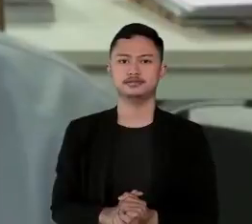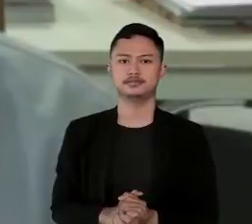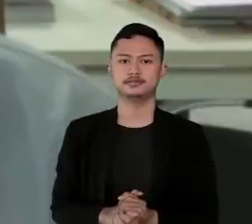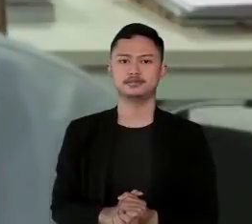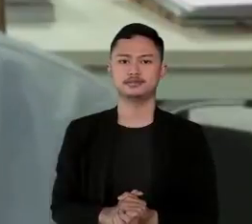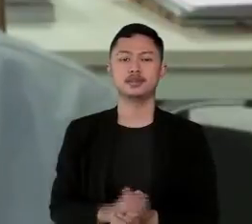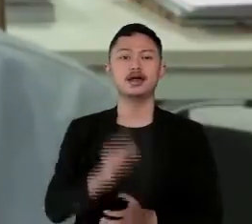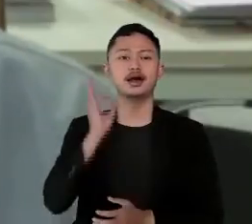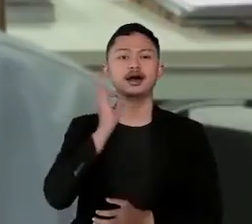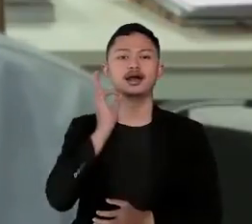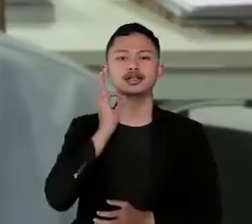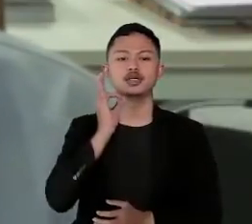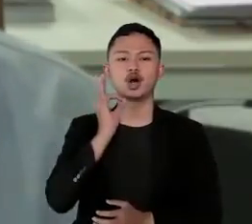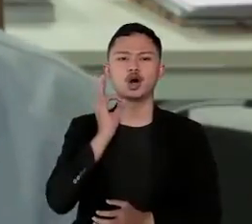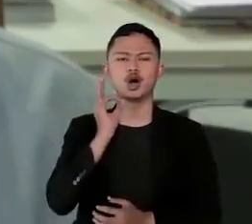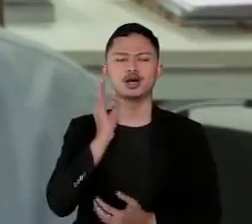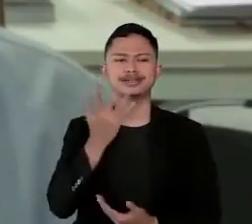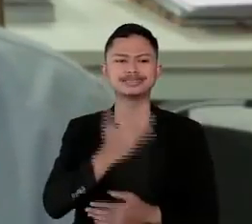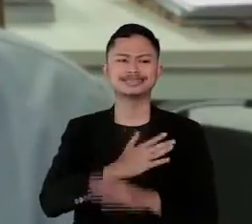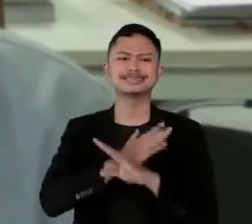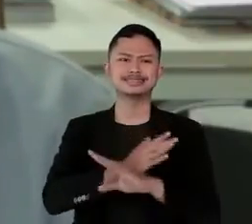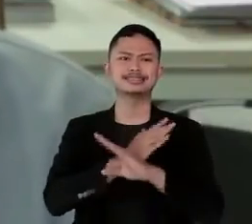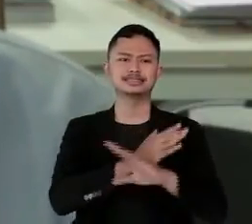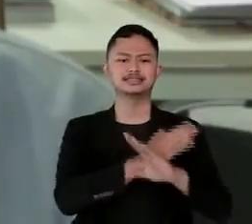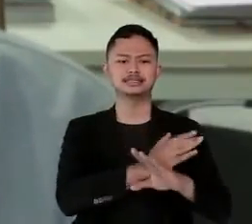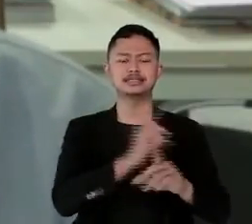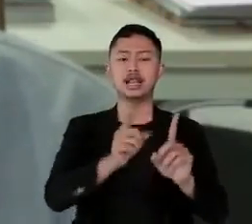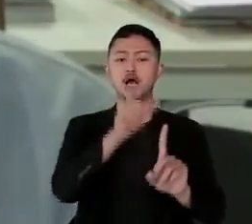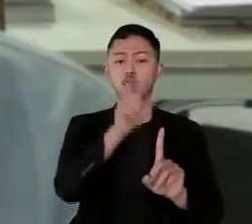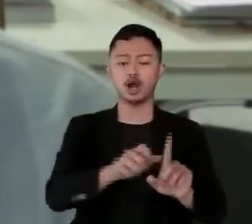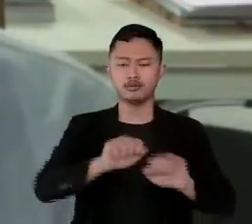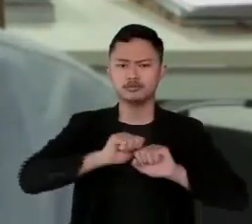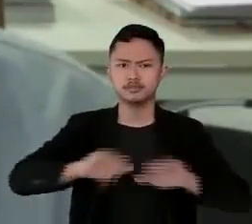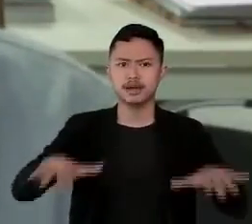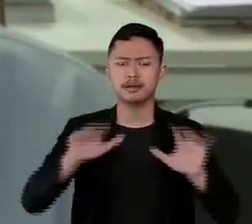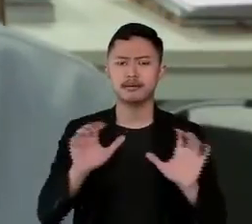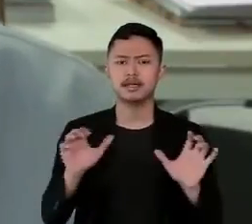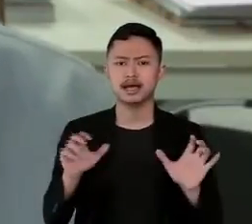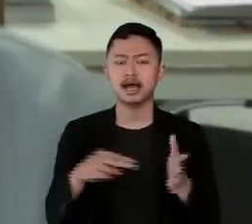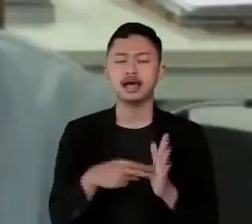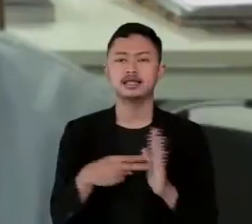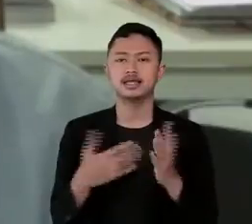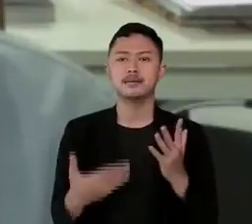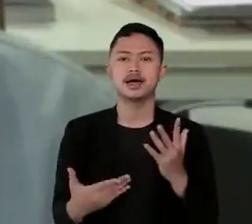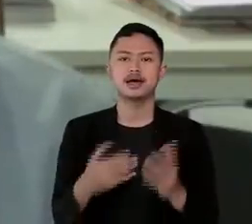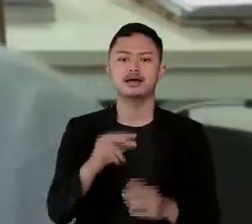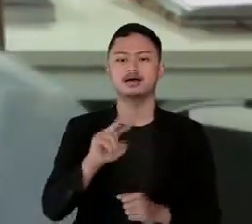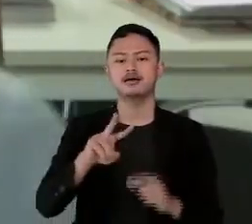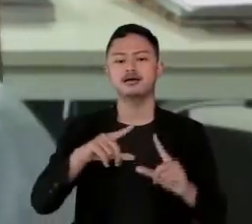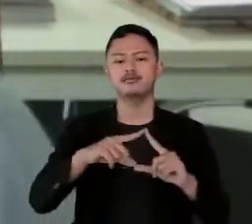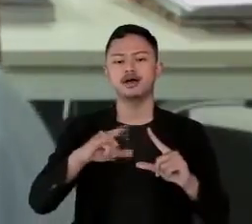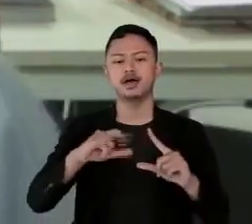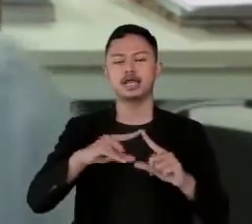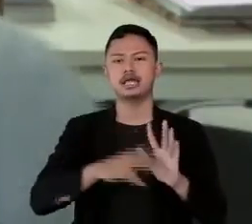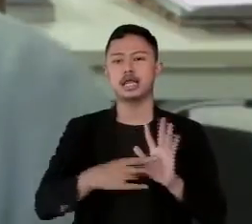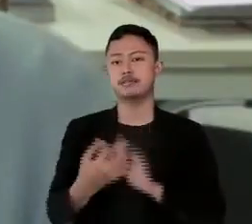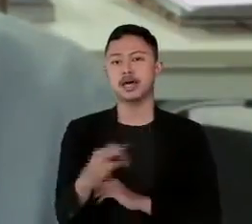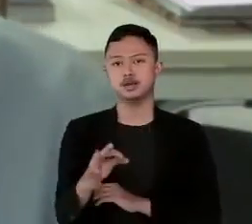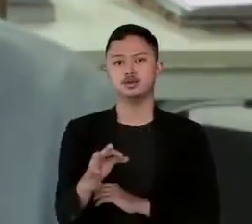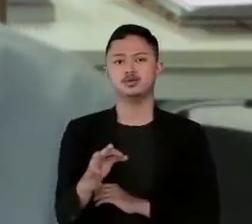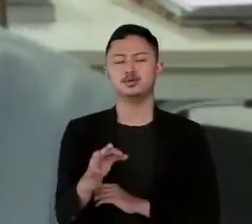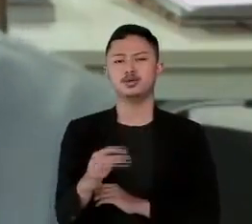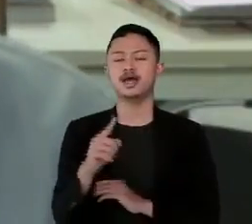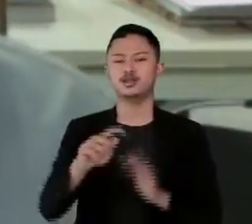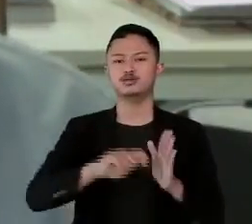risiko infeksi semakin banyak orang semakin mudah terjadinya varian baru lagi Hai